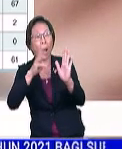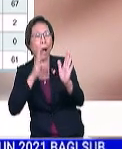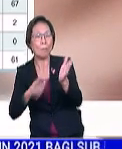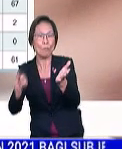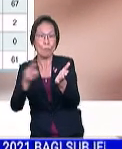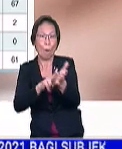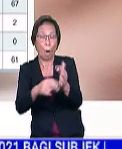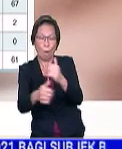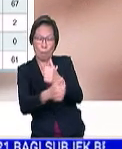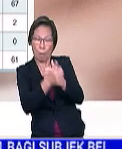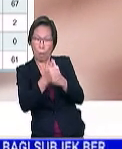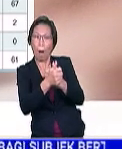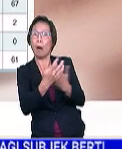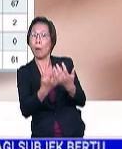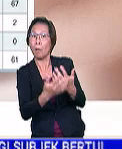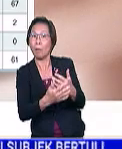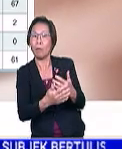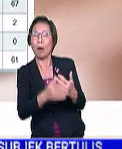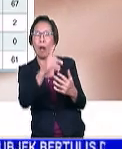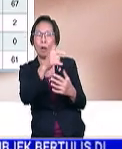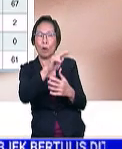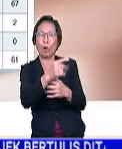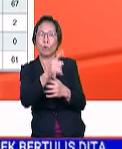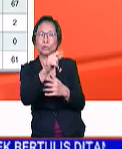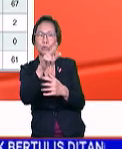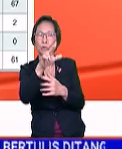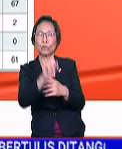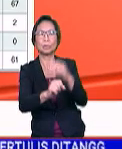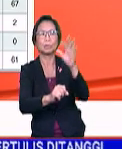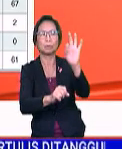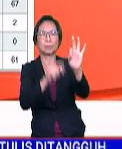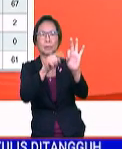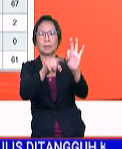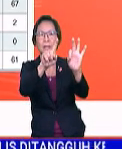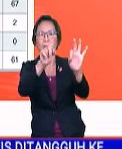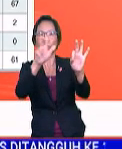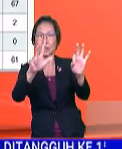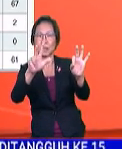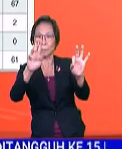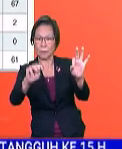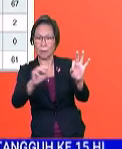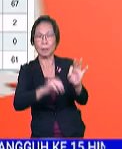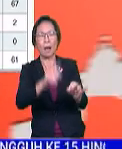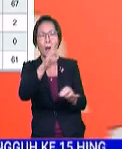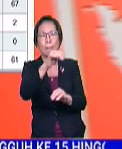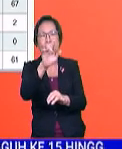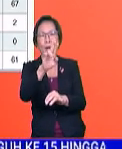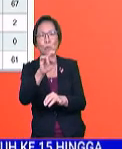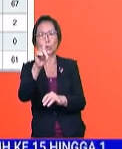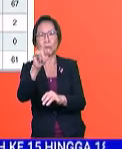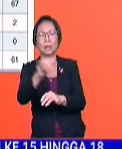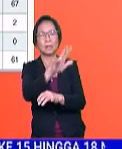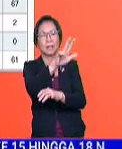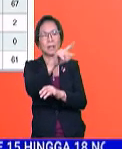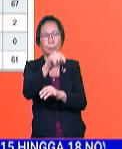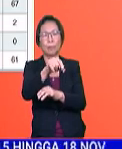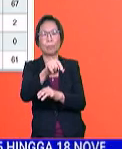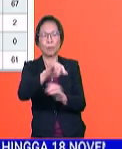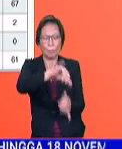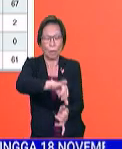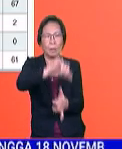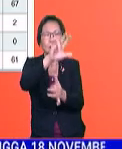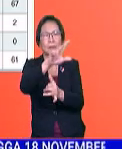merekodkan status bahaya iaitu di Long Teru setinggi 9.13 meter dan Marudi pula setinggi